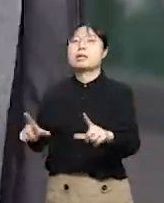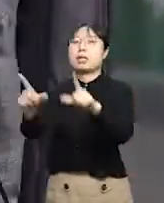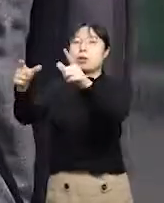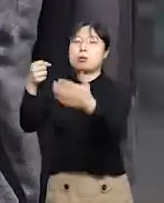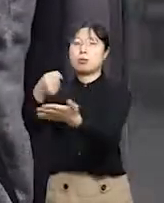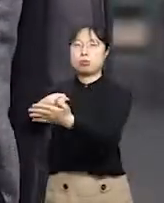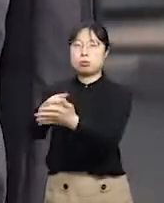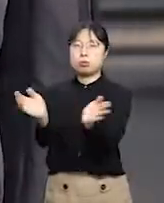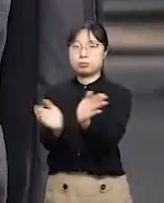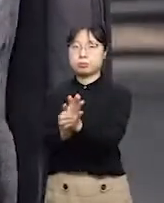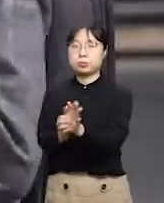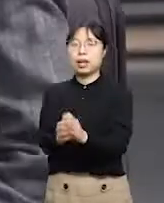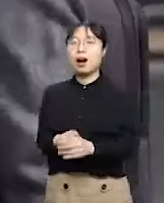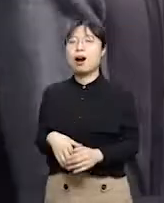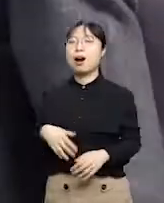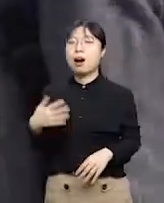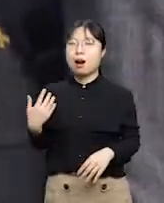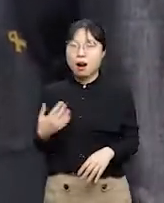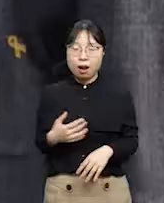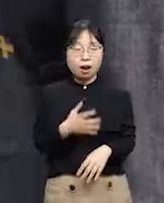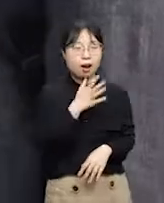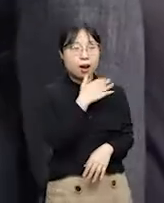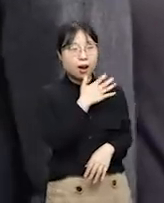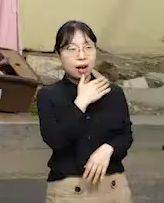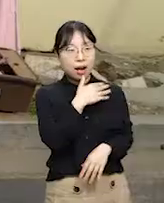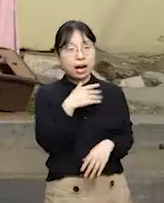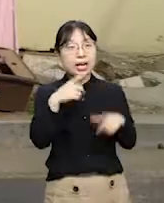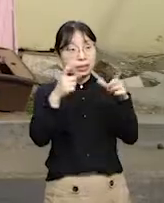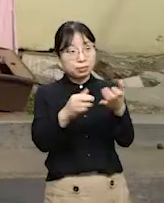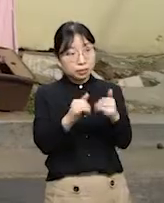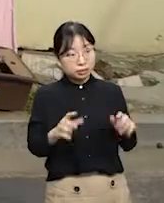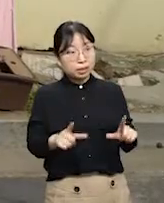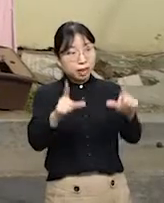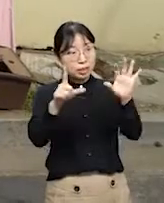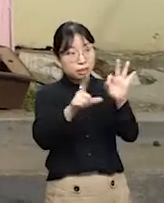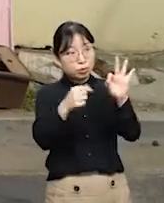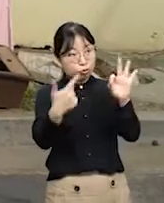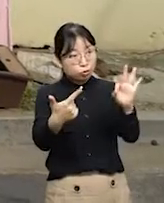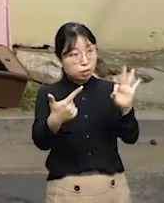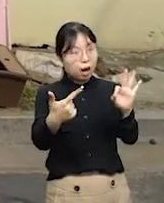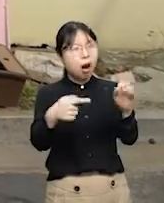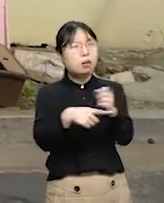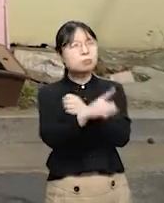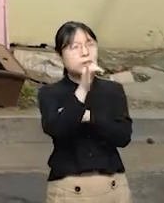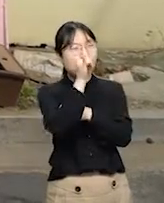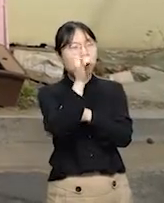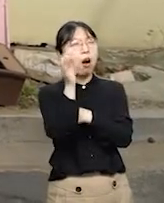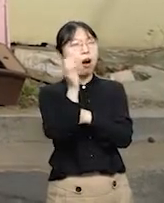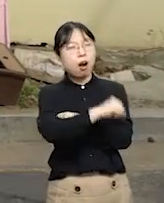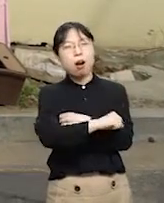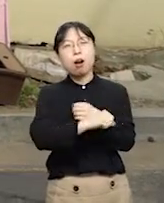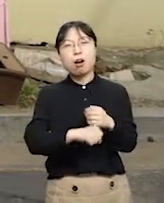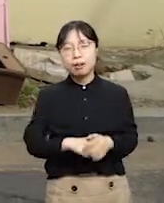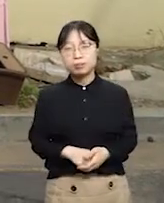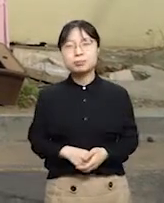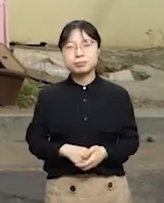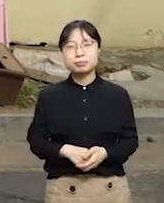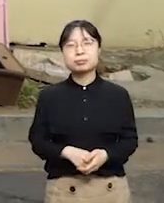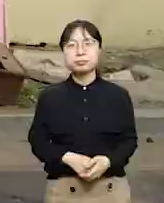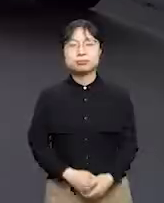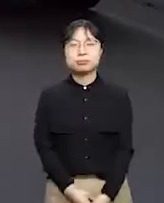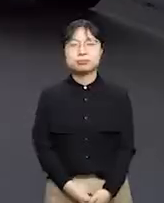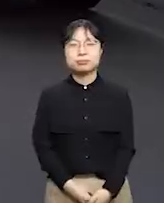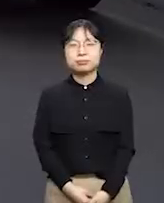아, 그래서 의왕 시민의 날은 10월 6일. 그렇죠. 야, 이거 기억해야 됩니다. 10월 네네. 6일. 예, 그렇구나.